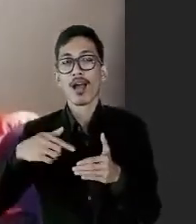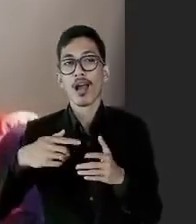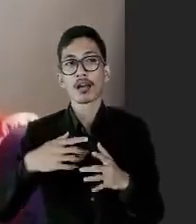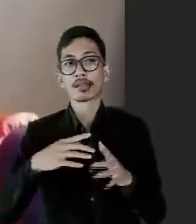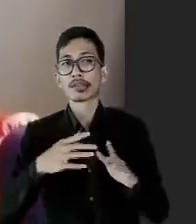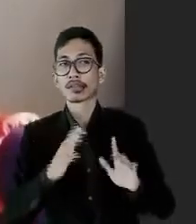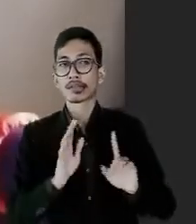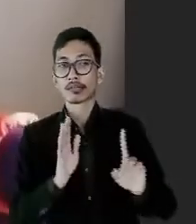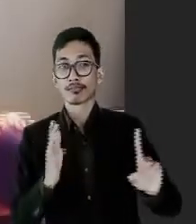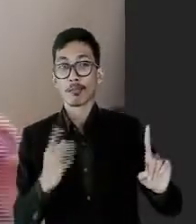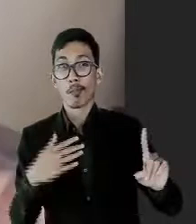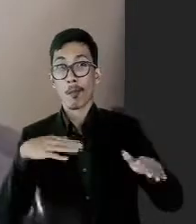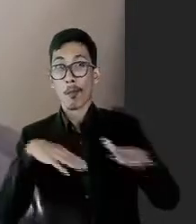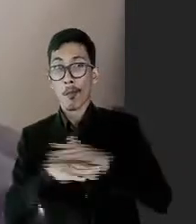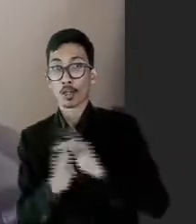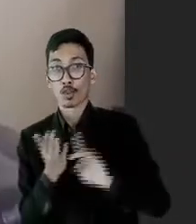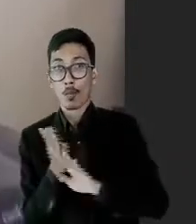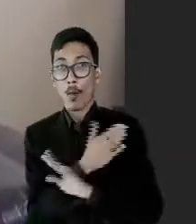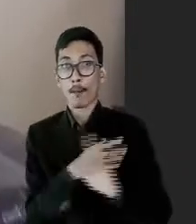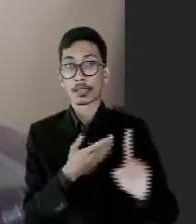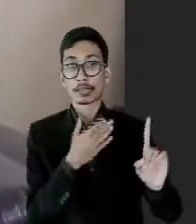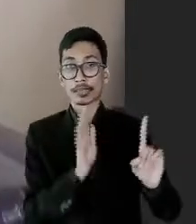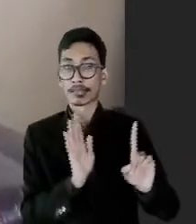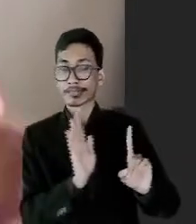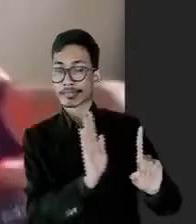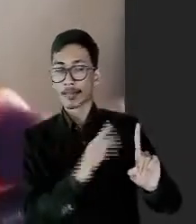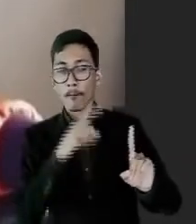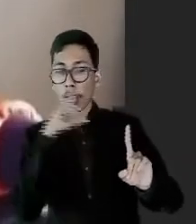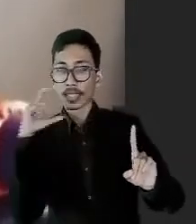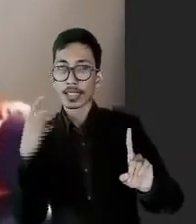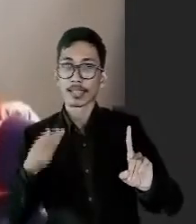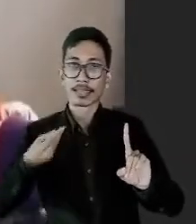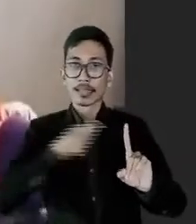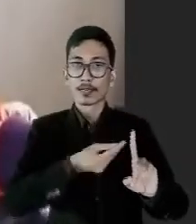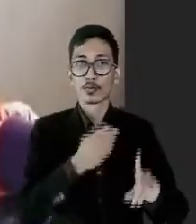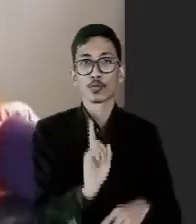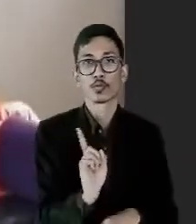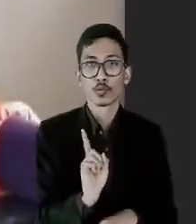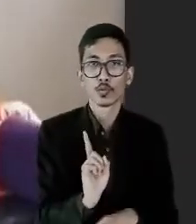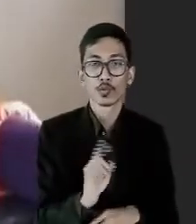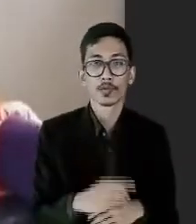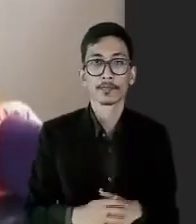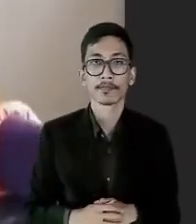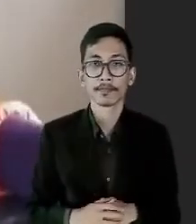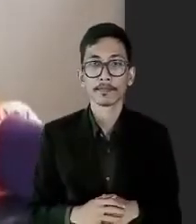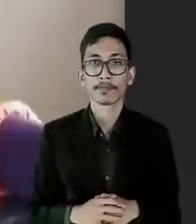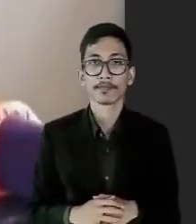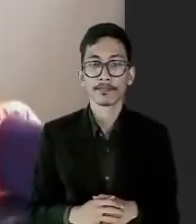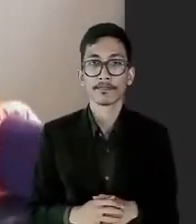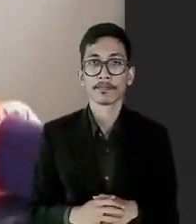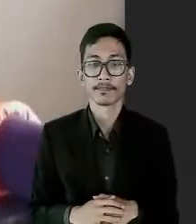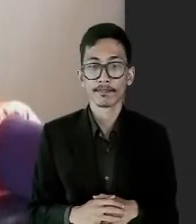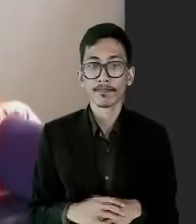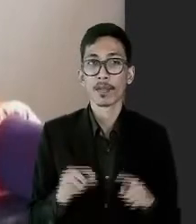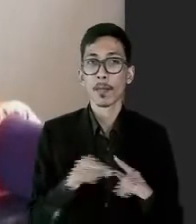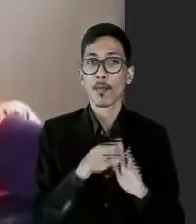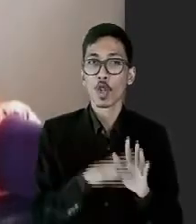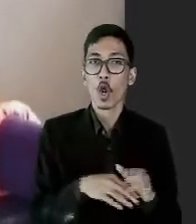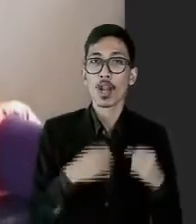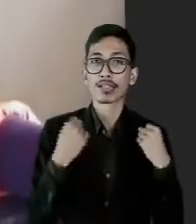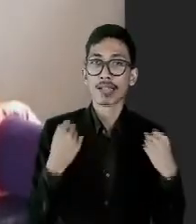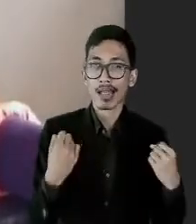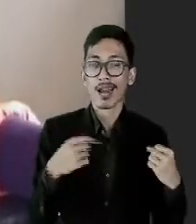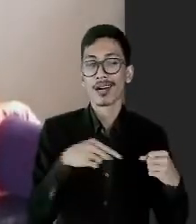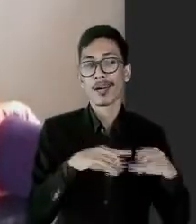Tanah Papua. Ya, dan saya selaku pribadi melihat bahwa program penyelenggaraan protokol kesehatan oleh